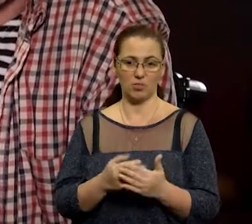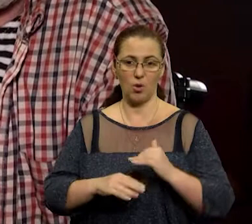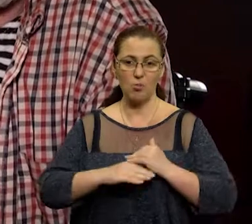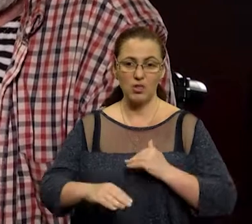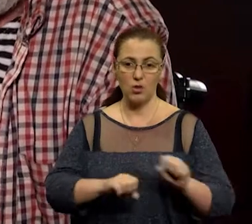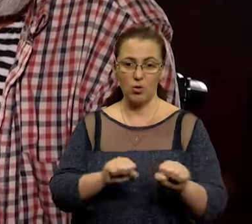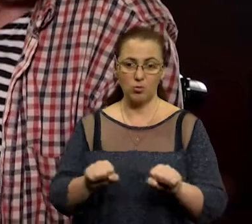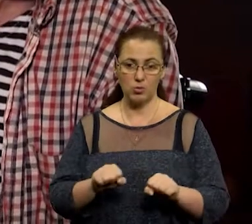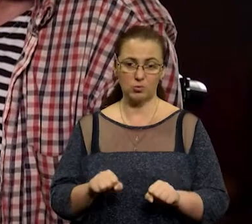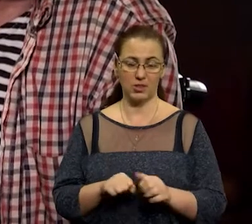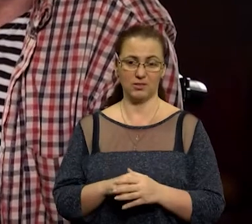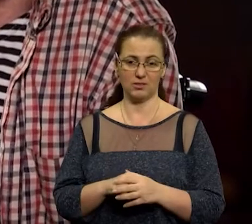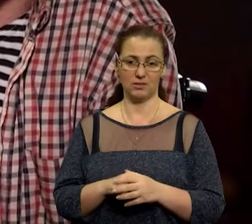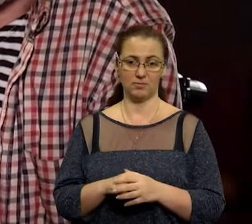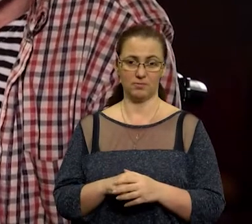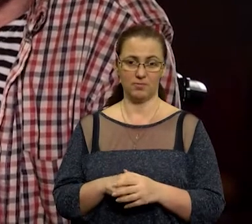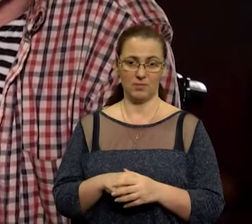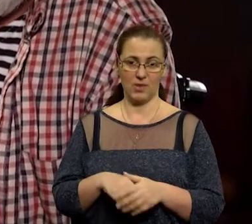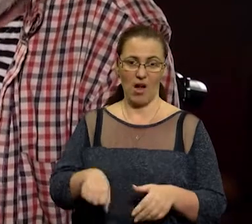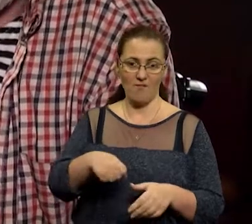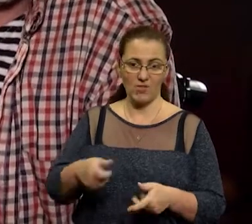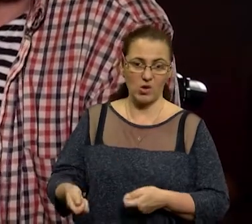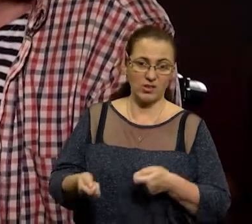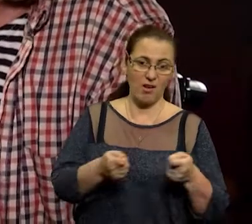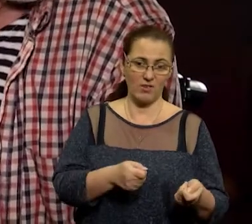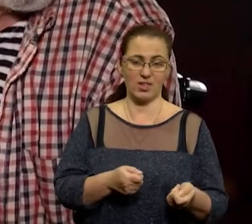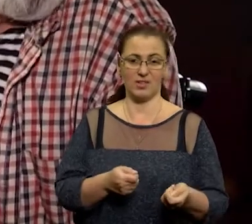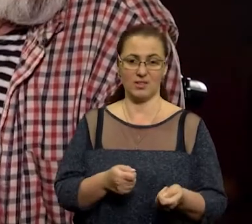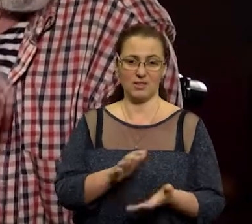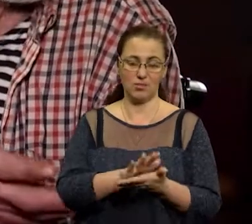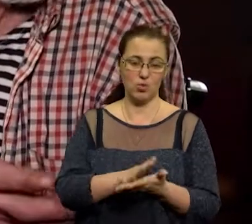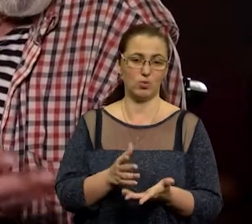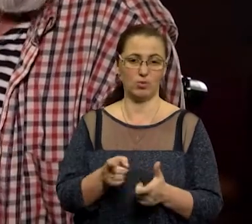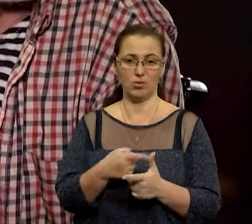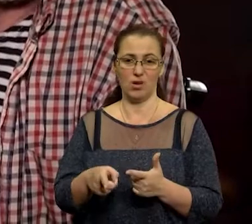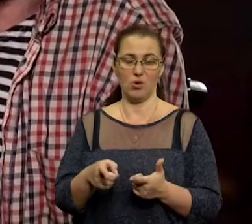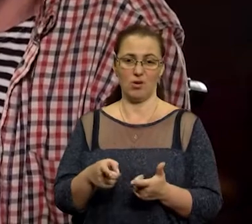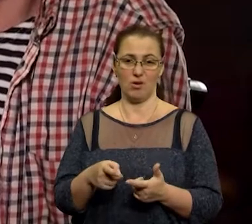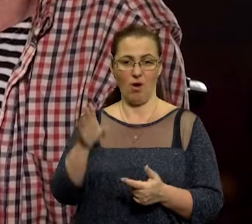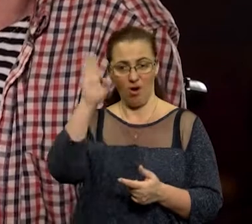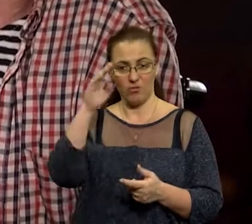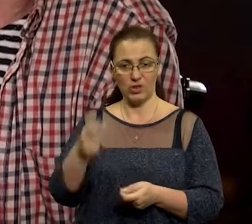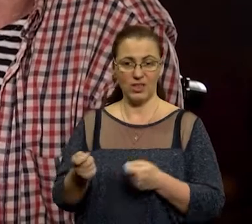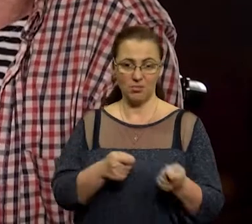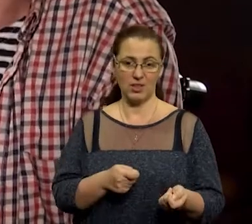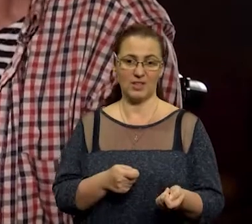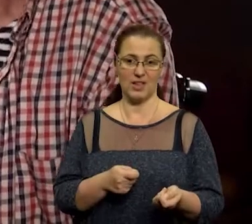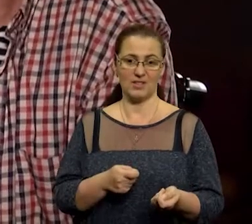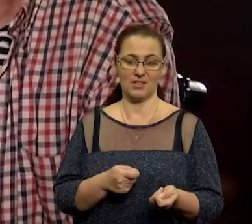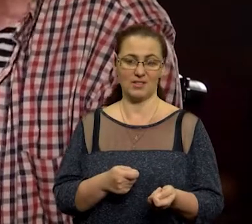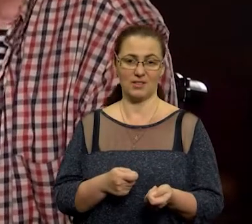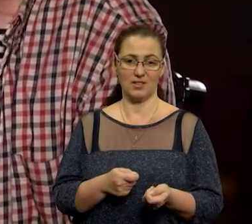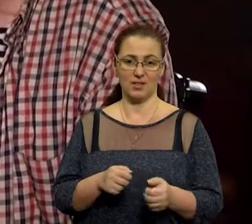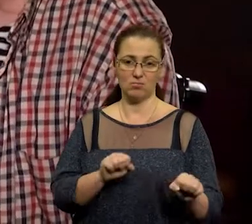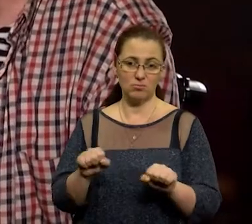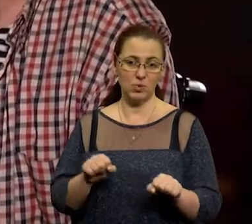помити, ну, відра винести, то бруд або води нанести, такі от, то що,